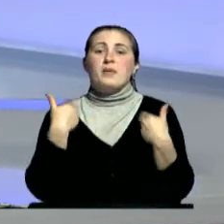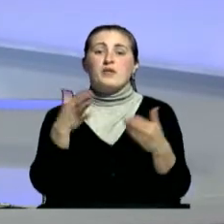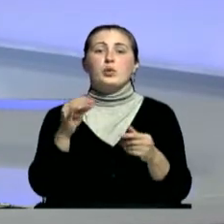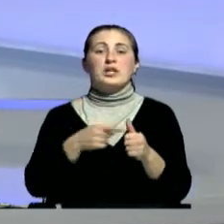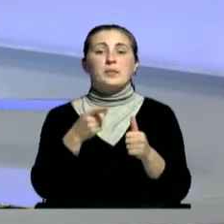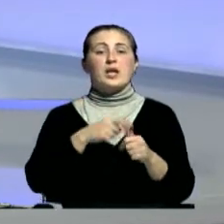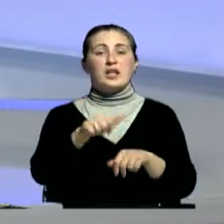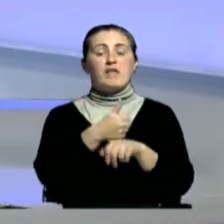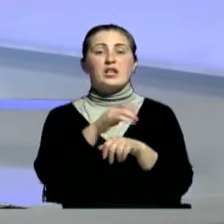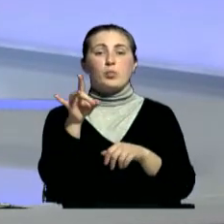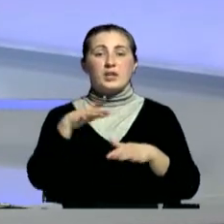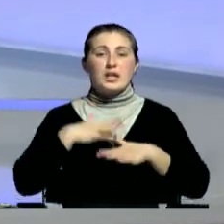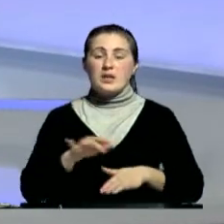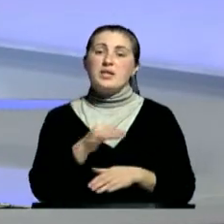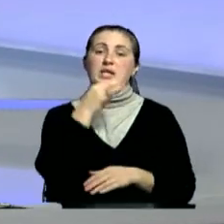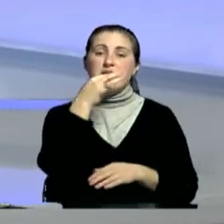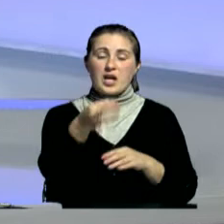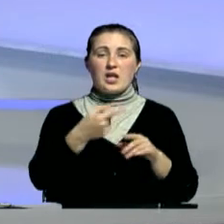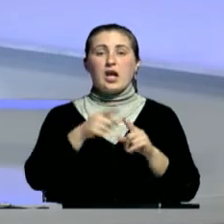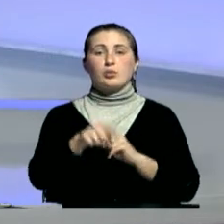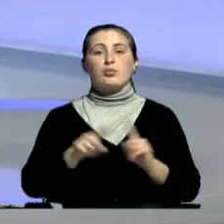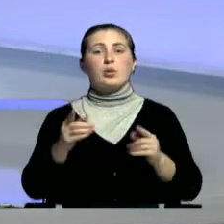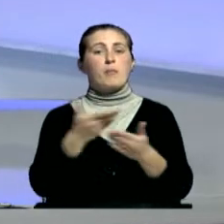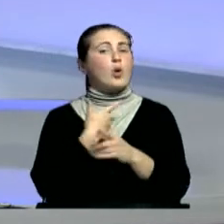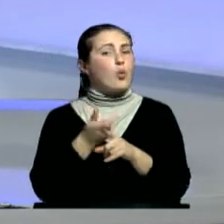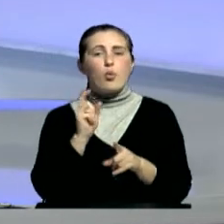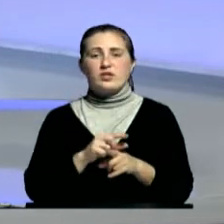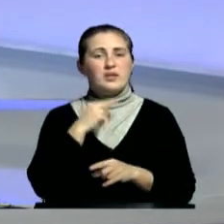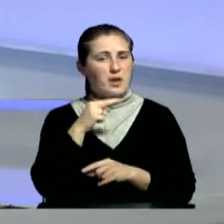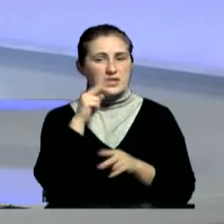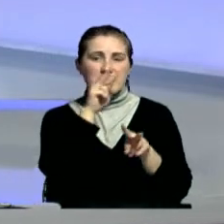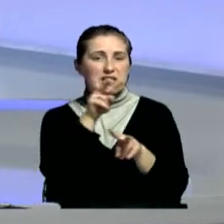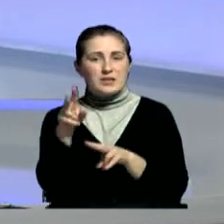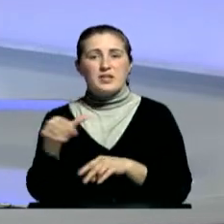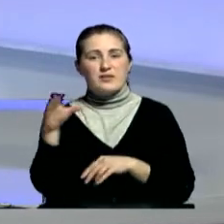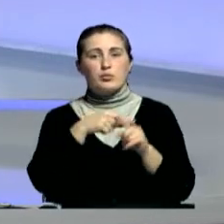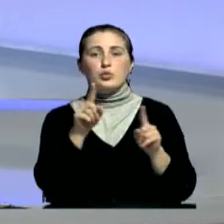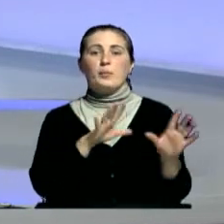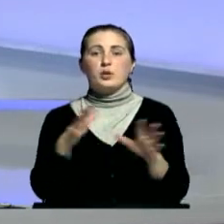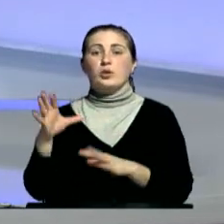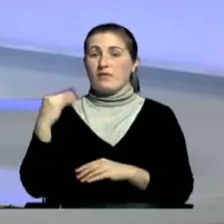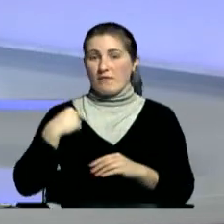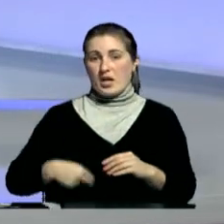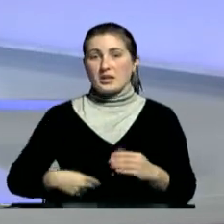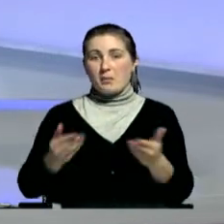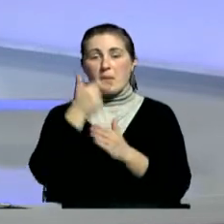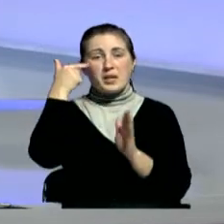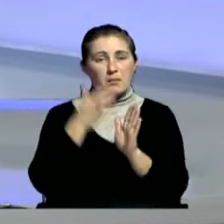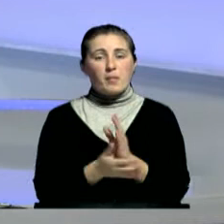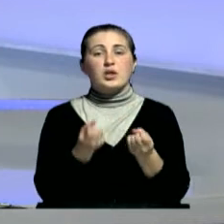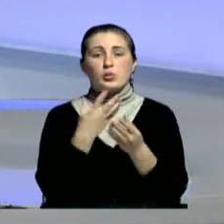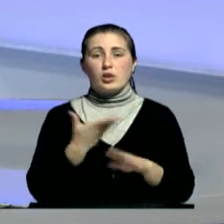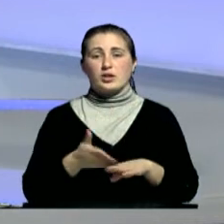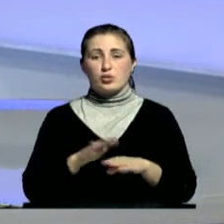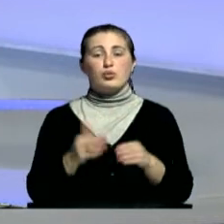главы Республики Крым и сказала о том, что мы очень внимательно следим за всем тем, что происходит во Франции. Мы понимаем, насколько